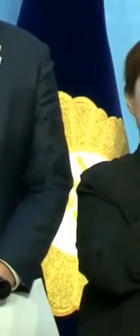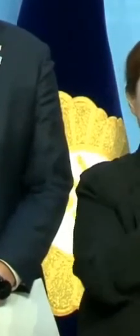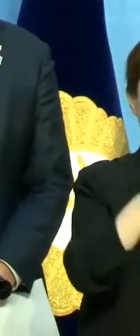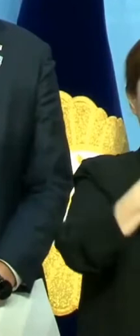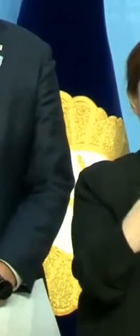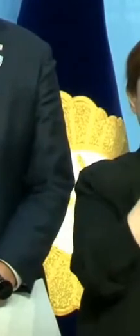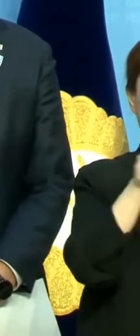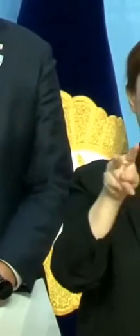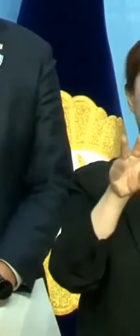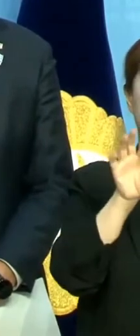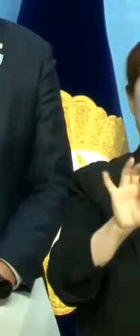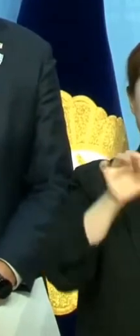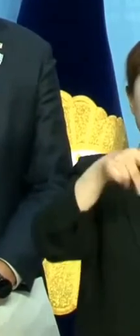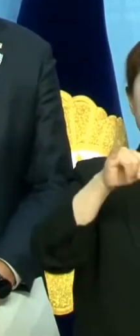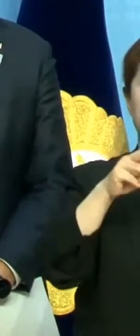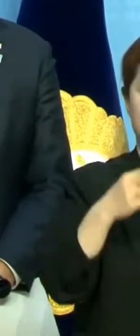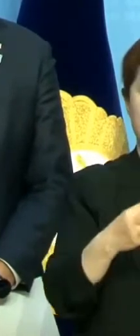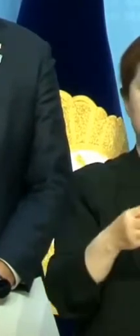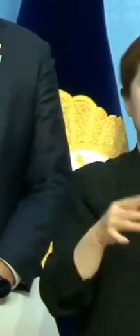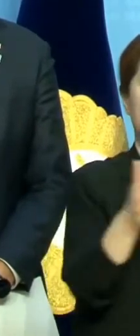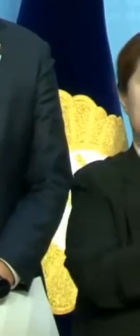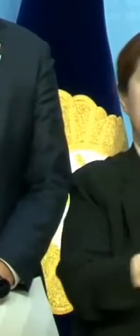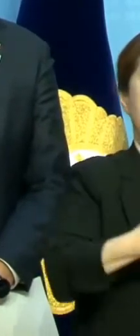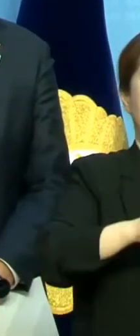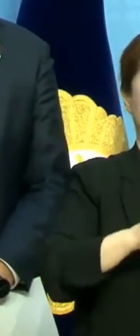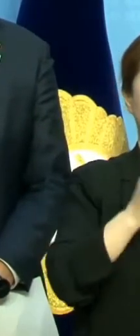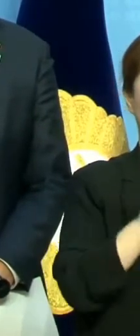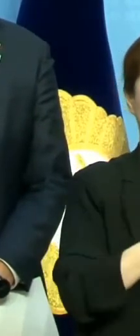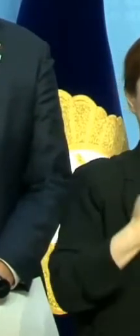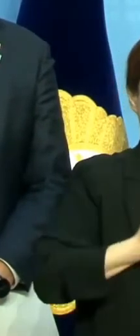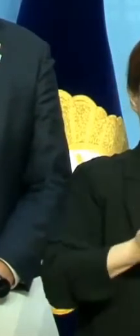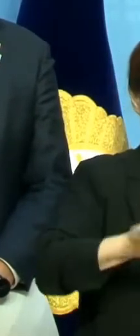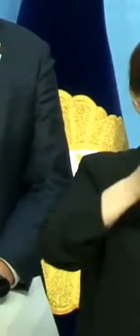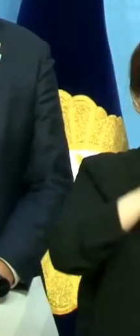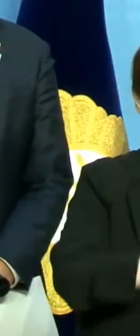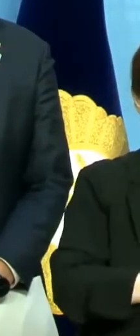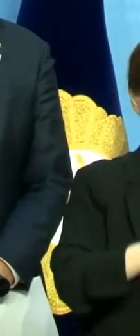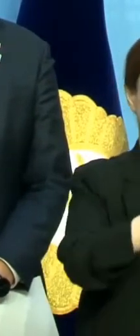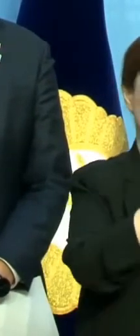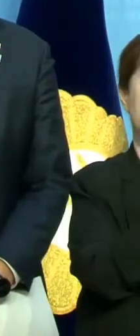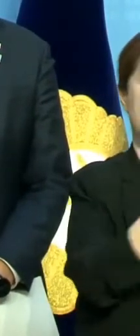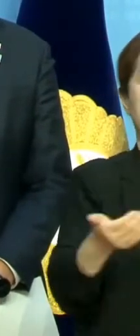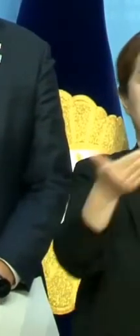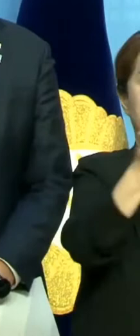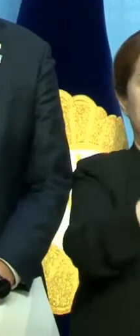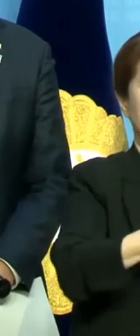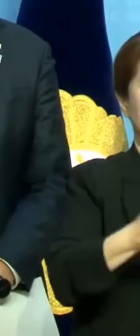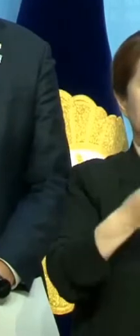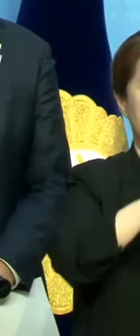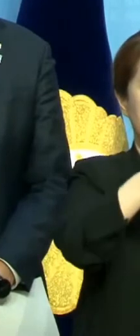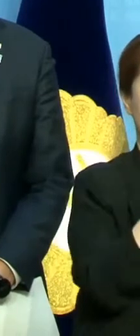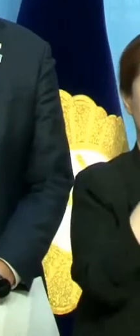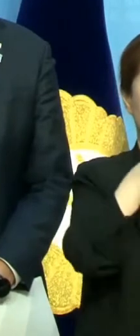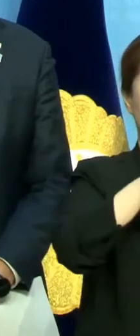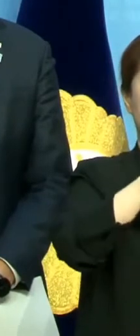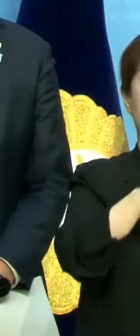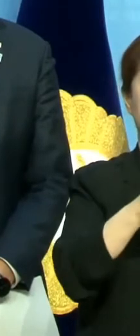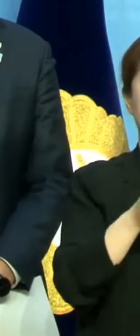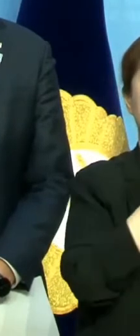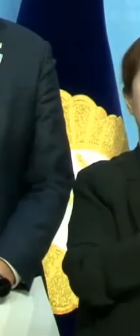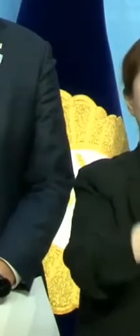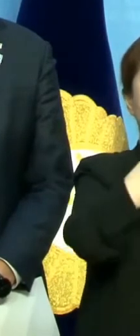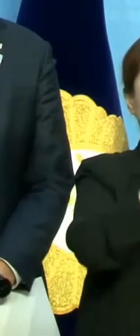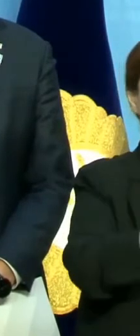송영길 의원이 함께했습니다. 바쁘신 와중에도 언론인 여러분들께서 고유민 선수의 마지막